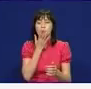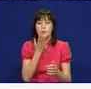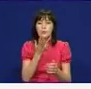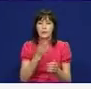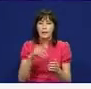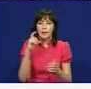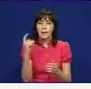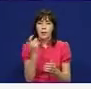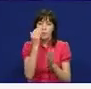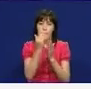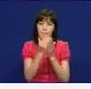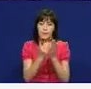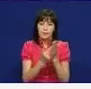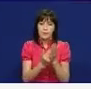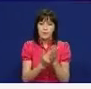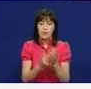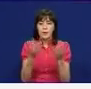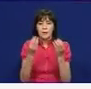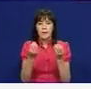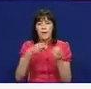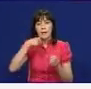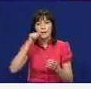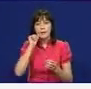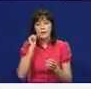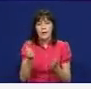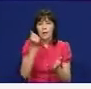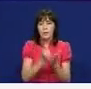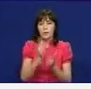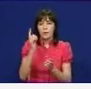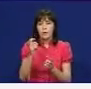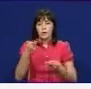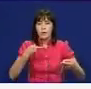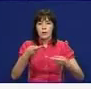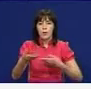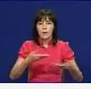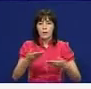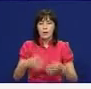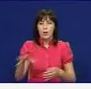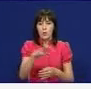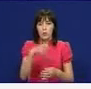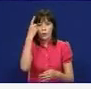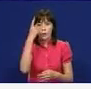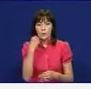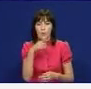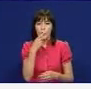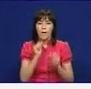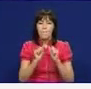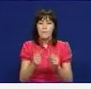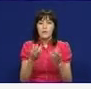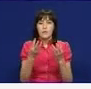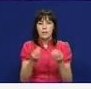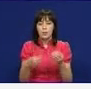ұлттық экономикалық бағдарламасын және кешегі қабылданып жатқан 100 нақты қадамды толық біліп отыр деп айтуымызға болады және